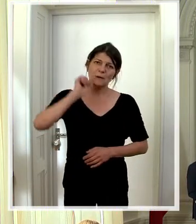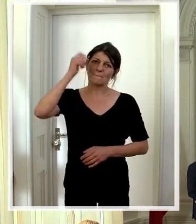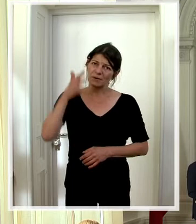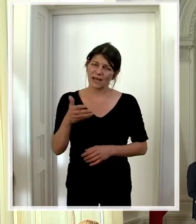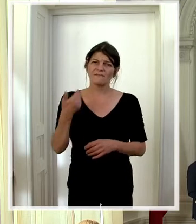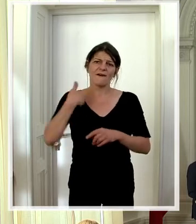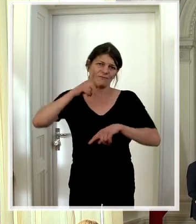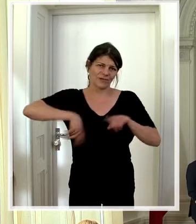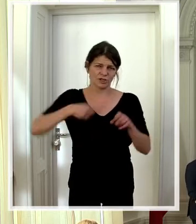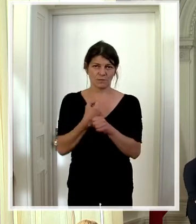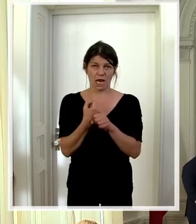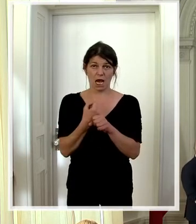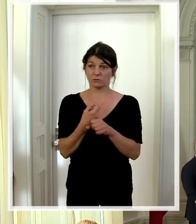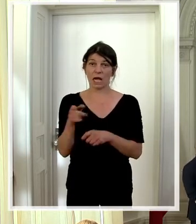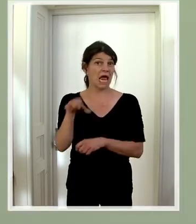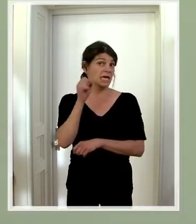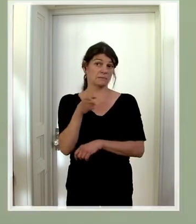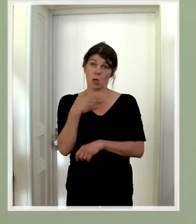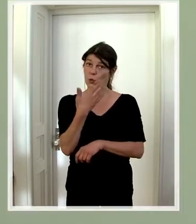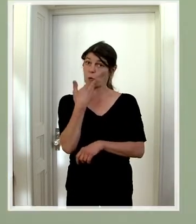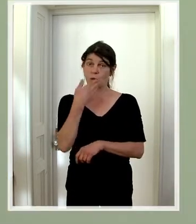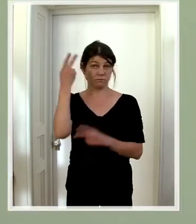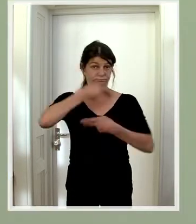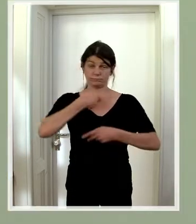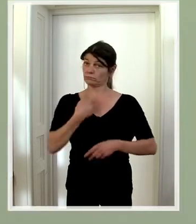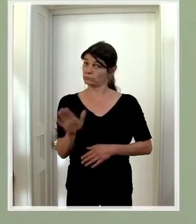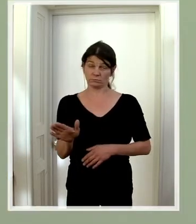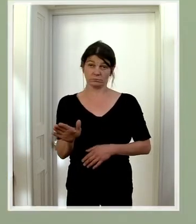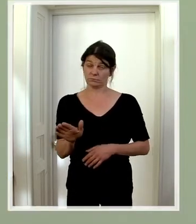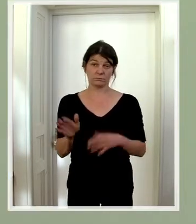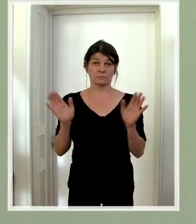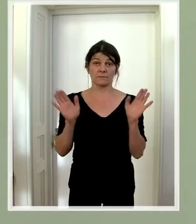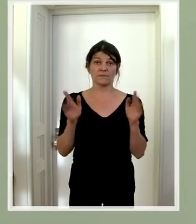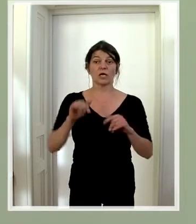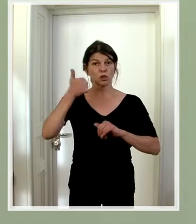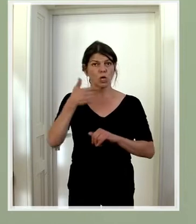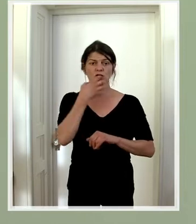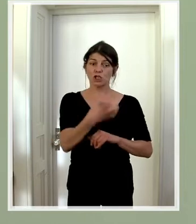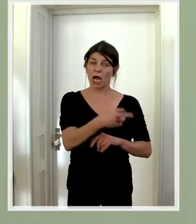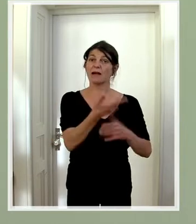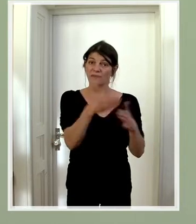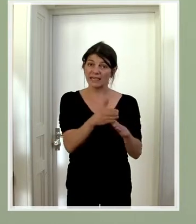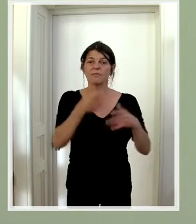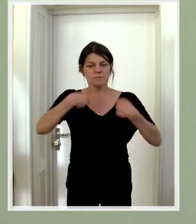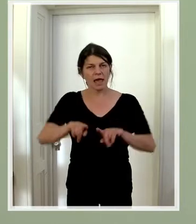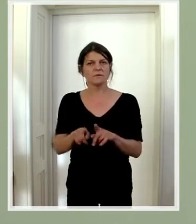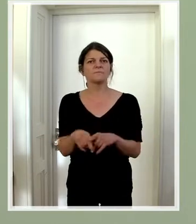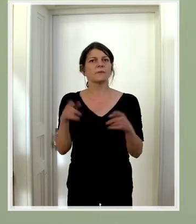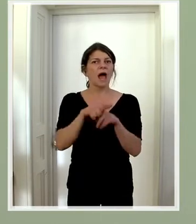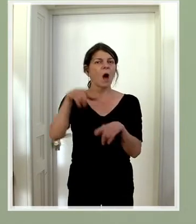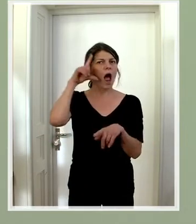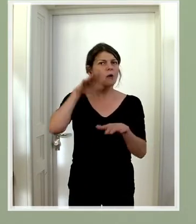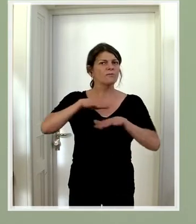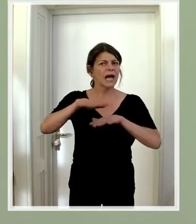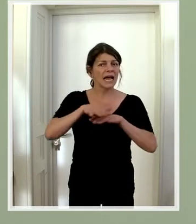von uns aus. Wir haben der S-Bahn nicht zugestimmt, weil zuerst muss das in Schaden, aber es muss auch, weil der Hauptverkehr läuft